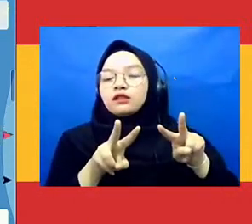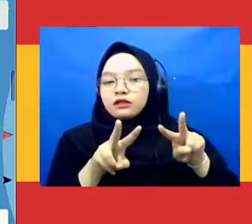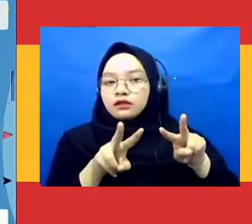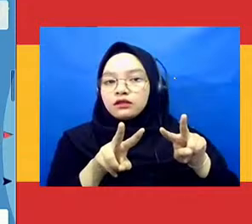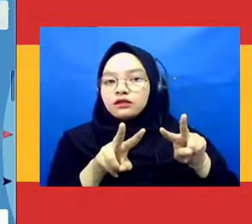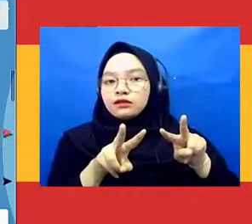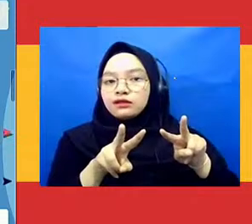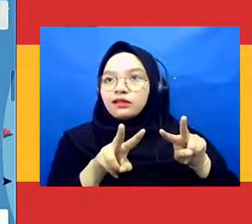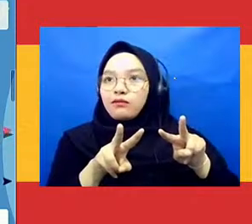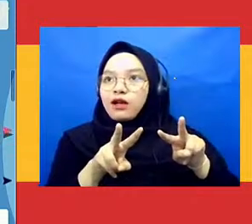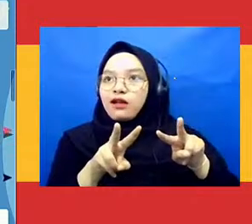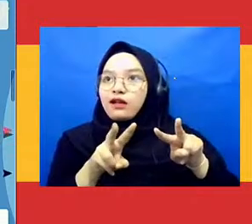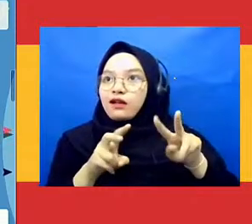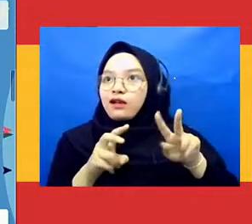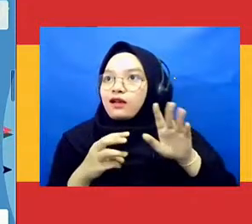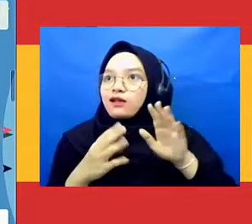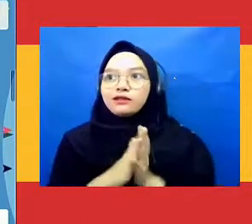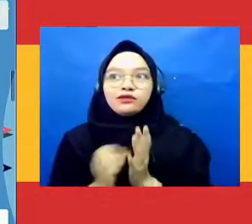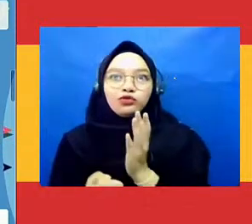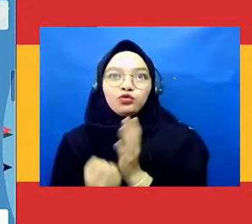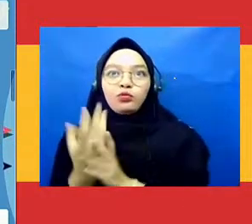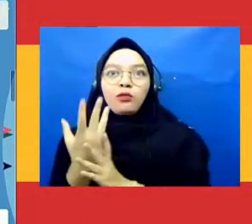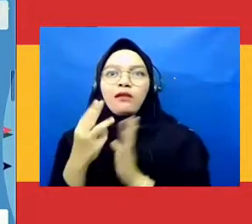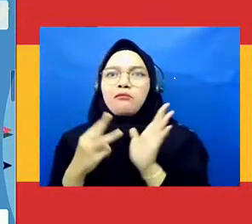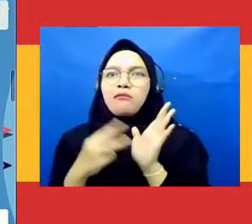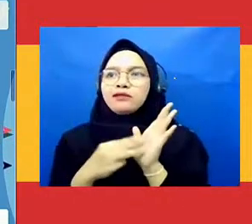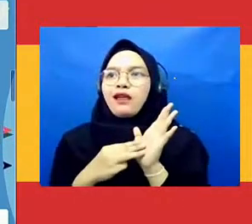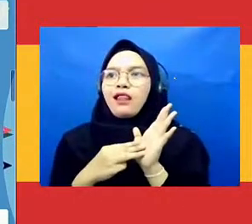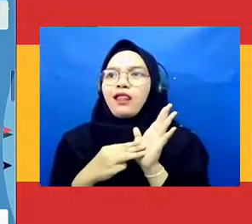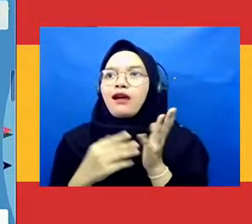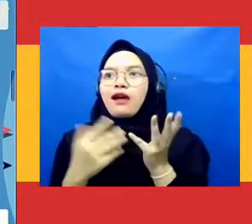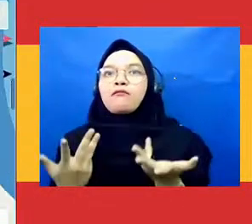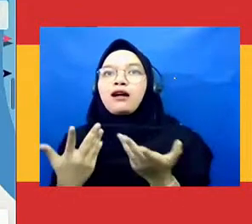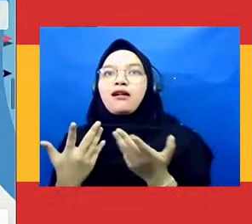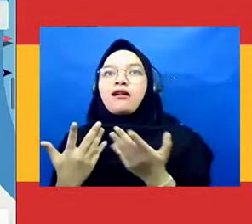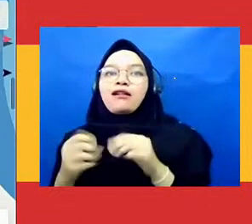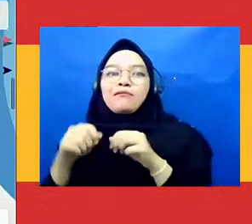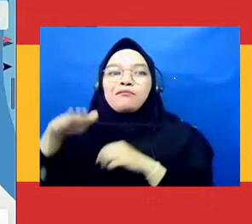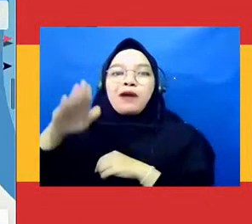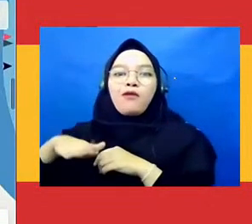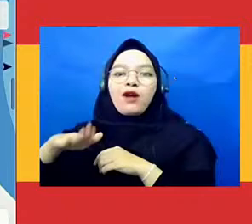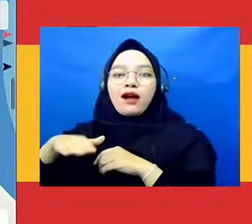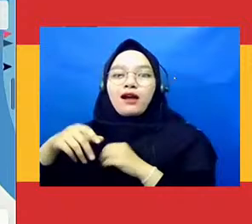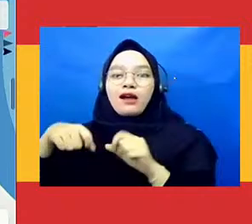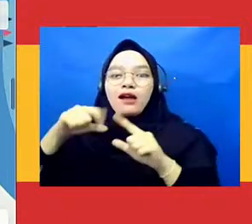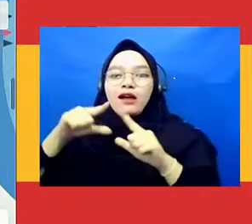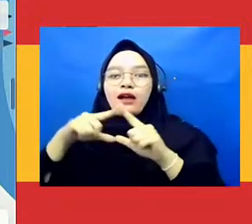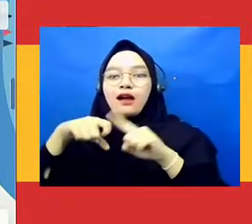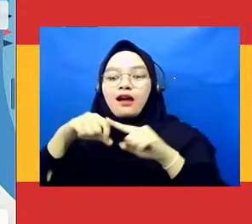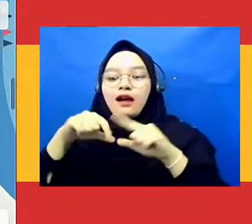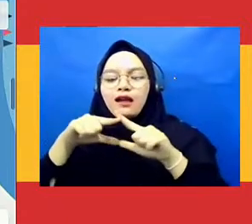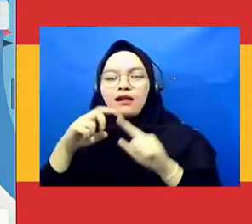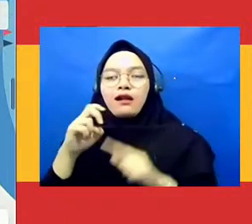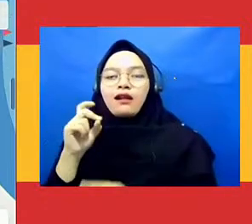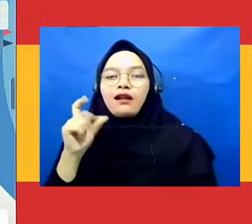akar masalahnya apa? Kenapa bisa terjadi masalah ekonomi? Silakan kalau ada yang bisa ke bawah.